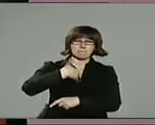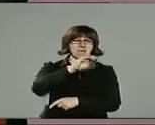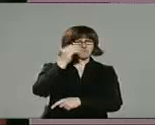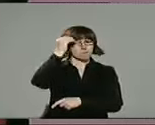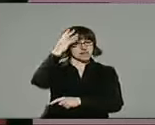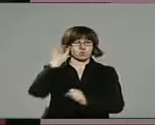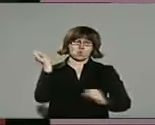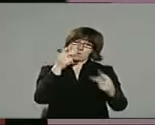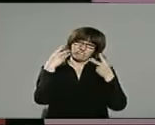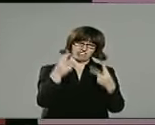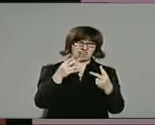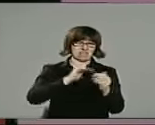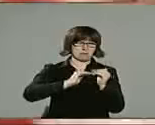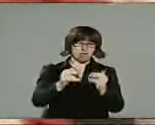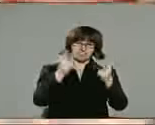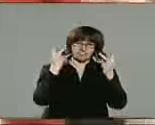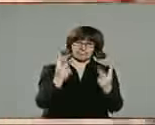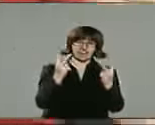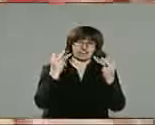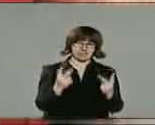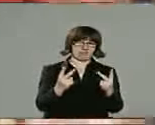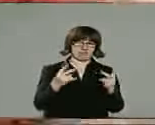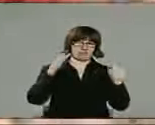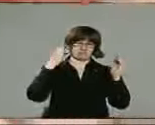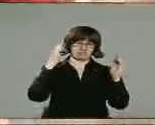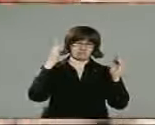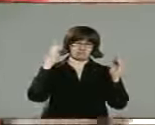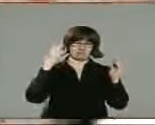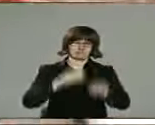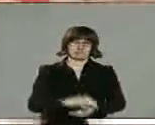ganz wichtig in unserem Land, liebe Genossinnen und Genossen.